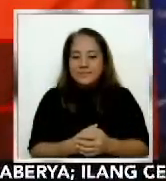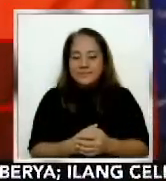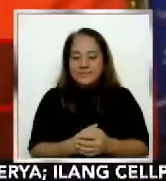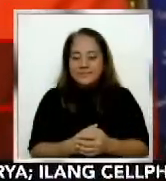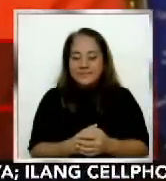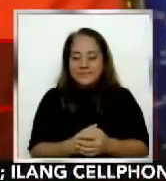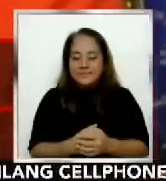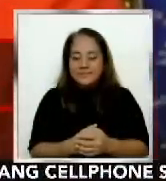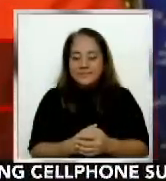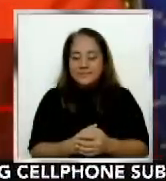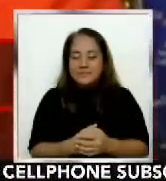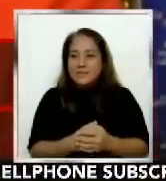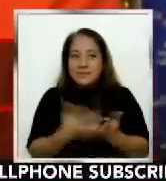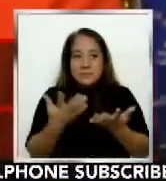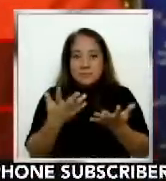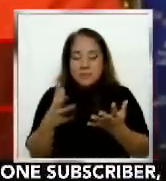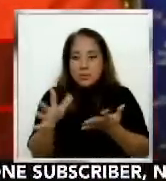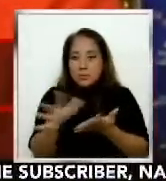Nawala.